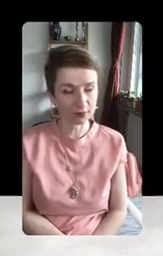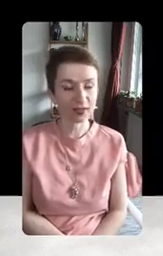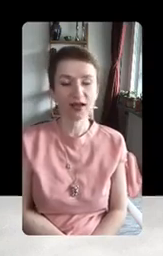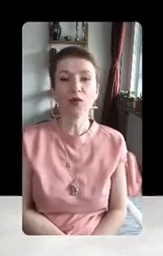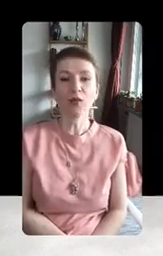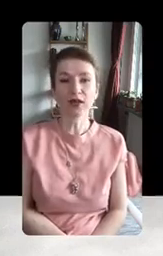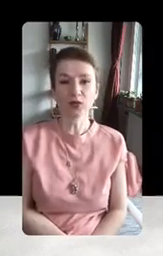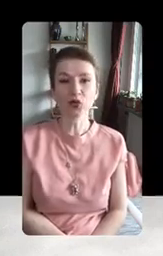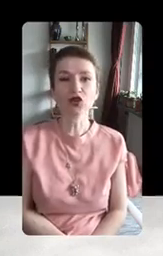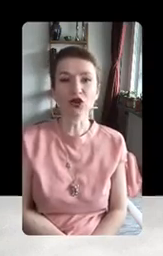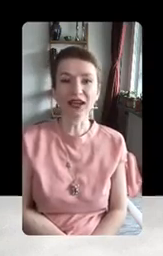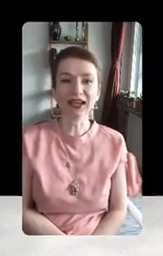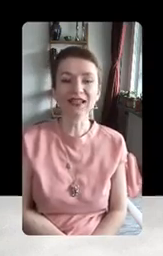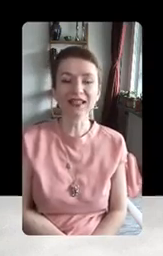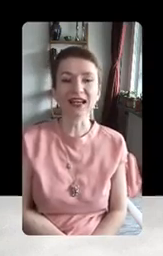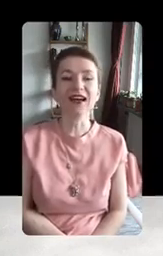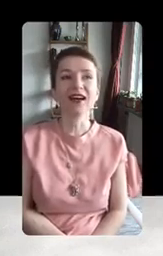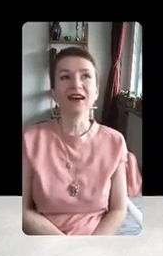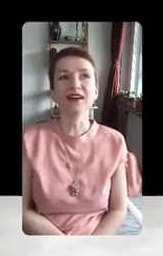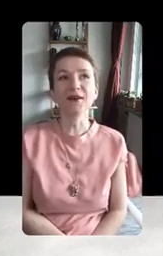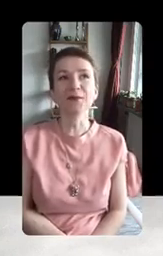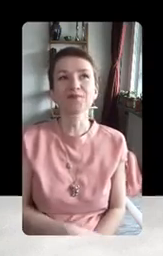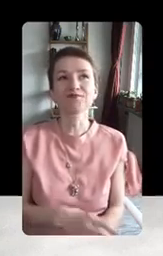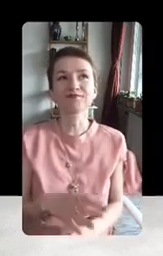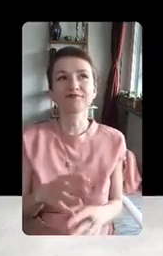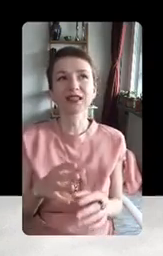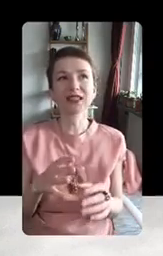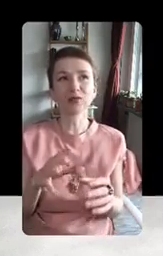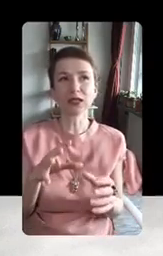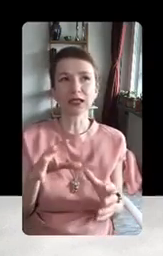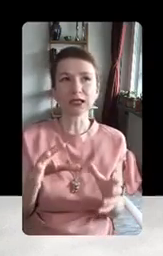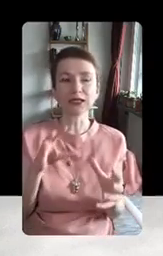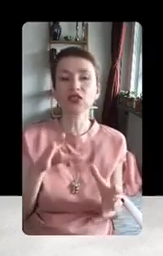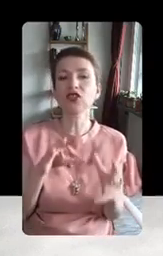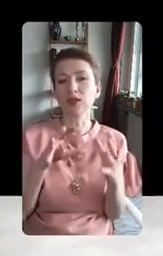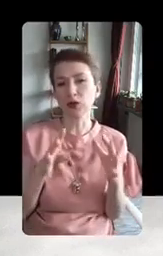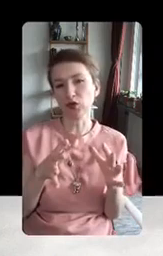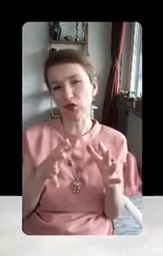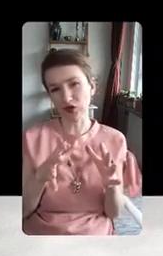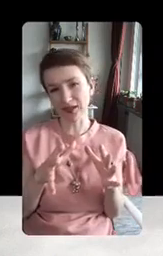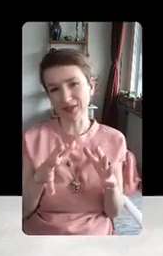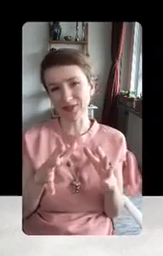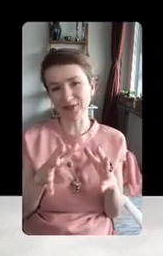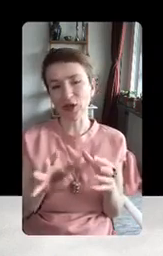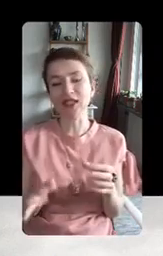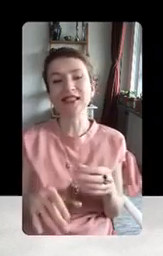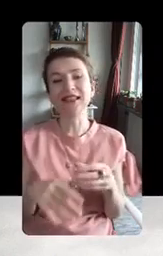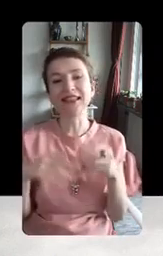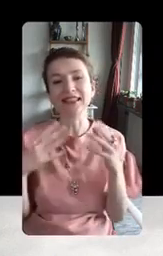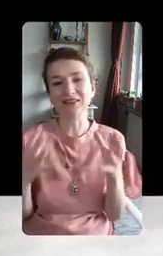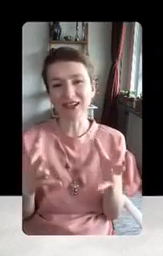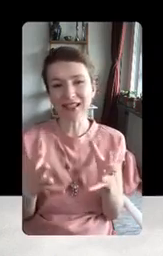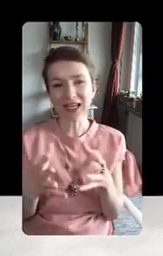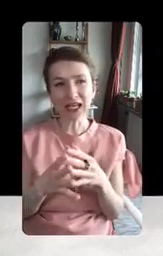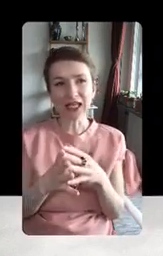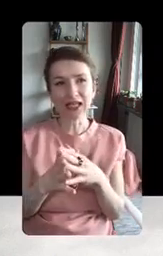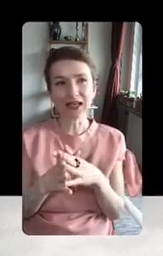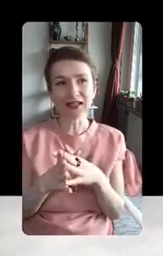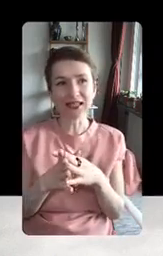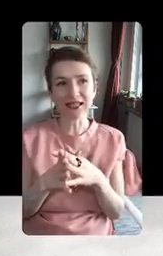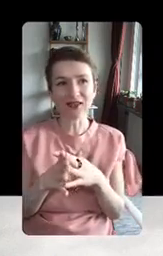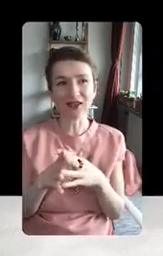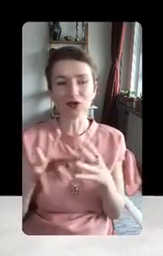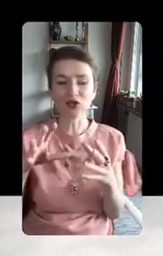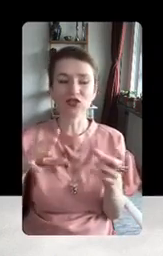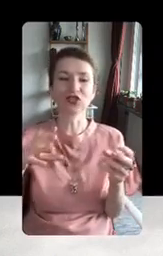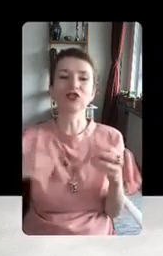богу, потому что Эльса, она не была каноническим художником, но она стала рисовать, и